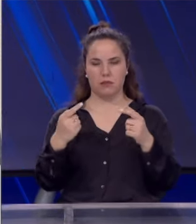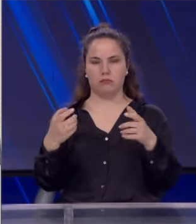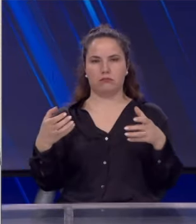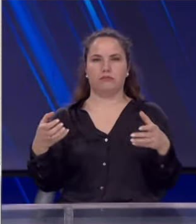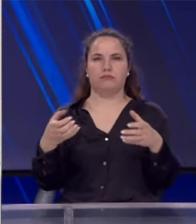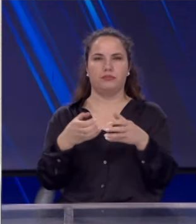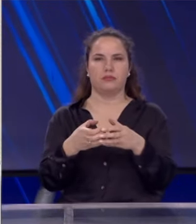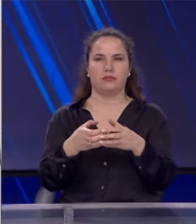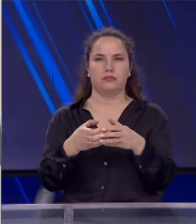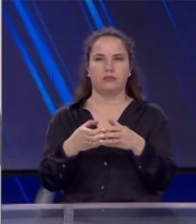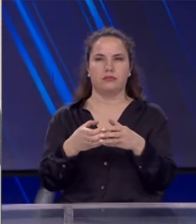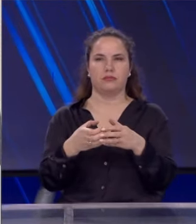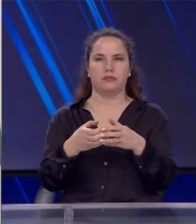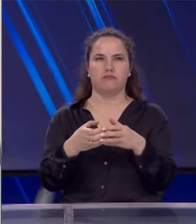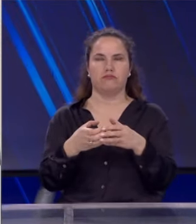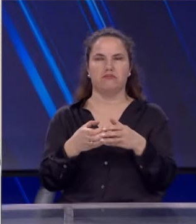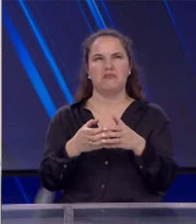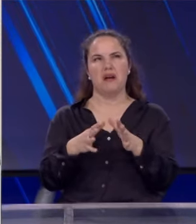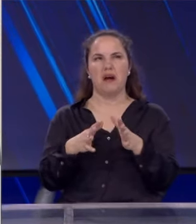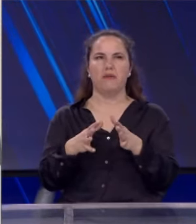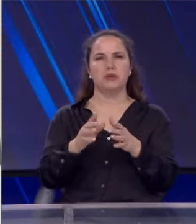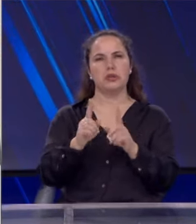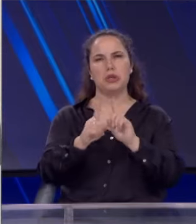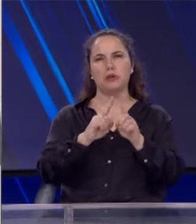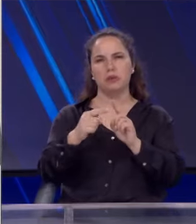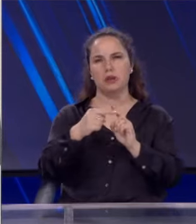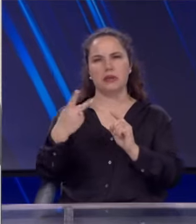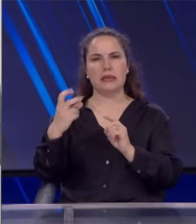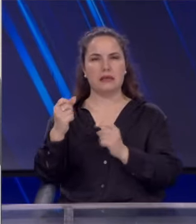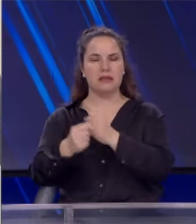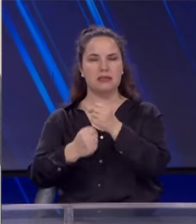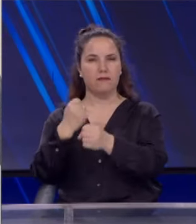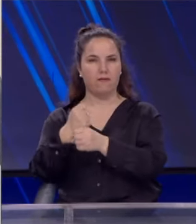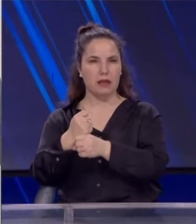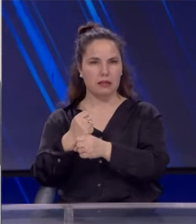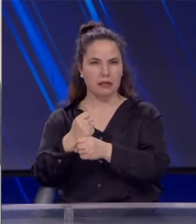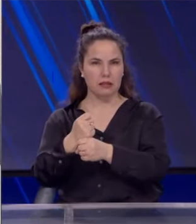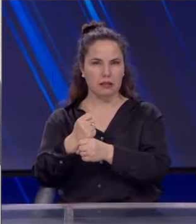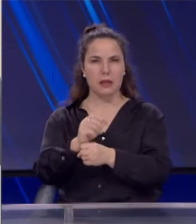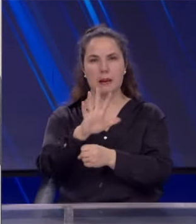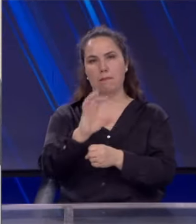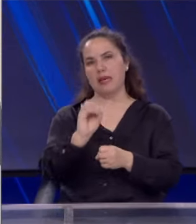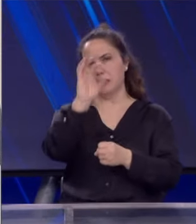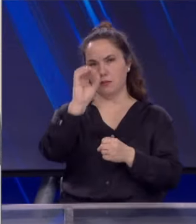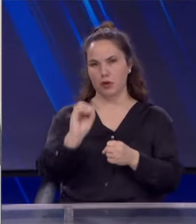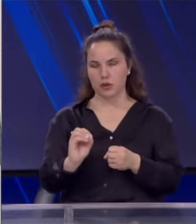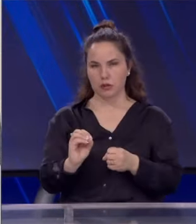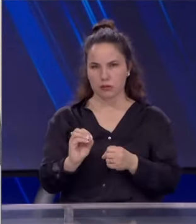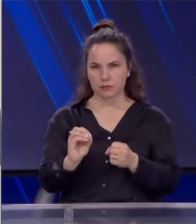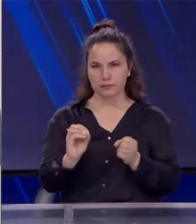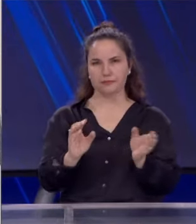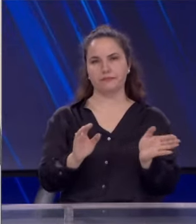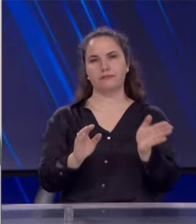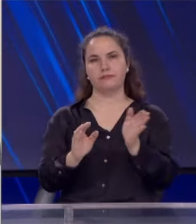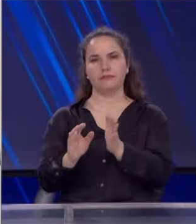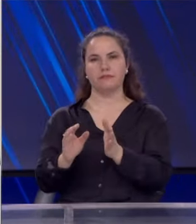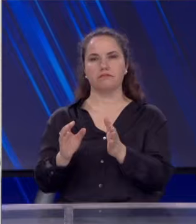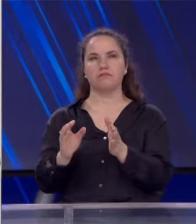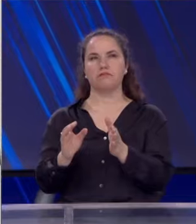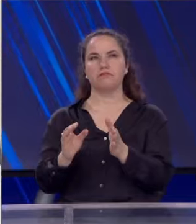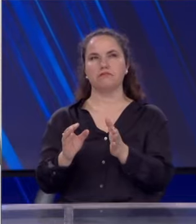pjesë e flotës me vjetërsi nga 11 deri 20 vjeçare është 50% dhe 90 vjeçare